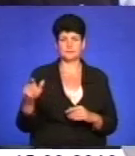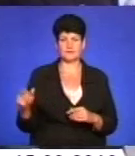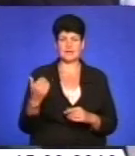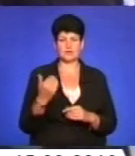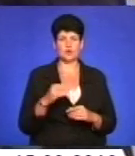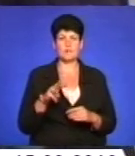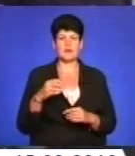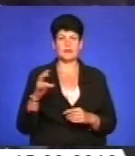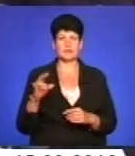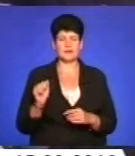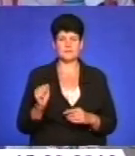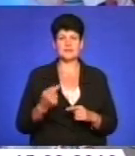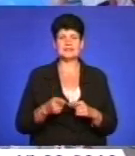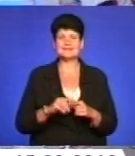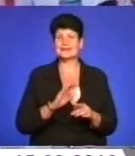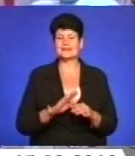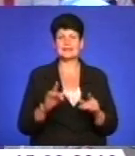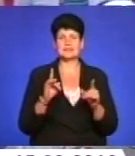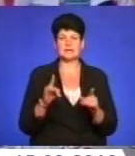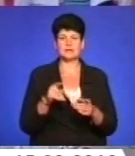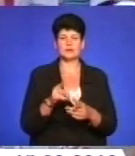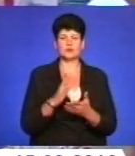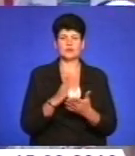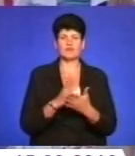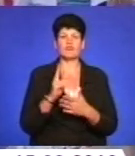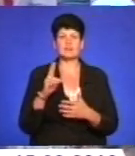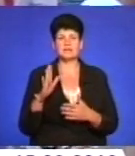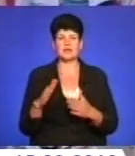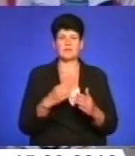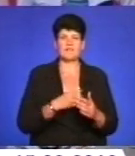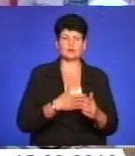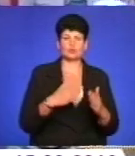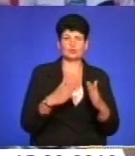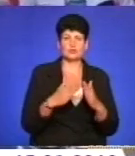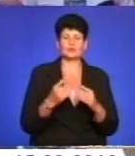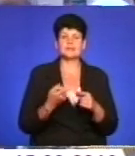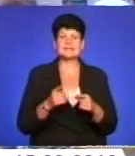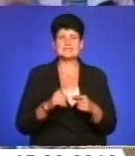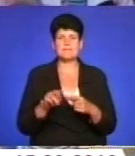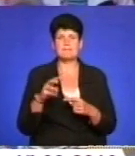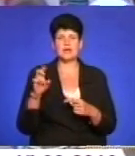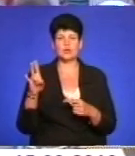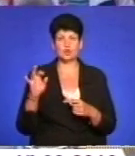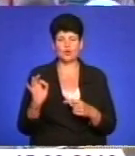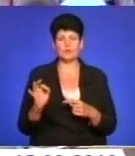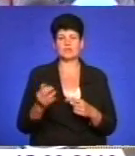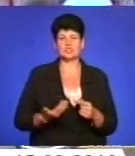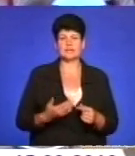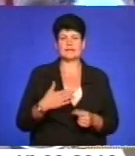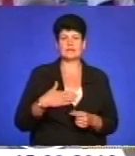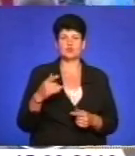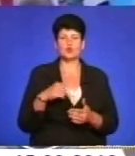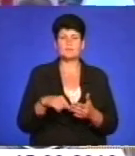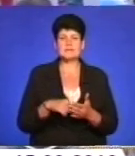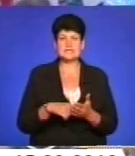тільки майно громадян, яке знаходиться в квартирі чи в приватному будинку, це й майно громадян і жителів нашого міста,